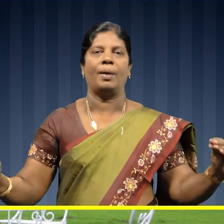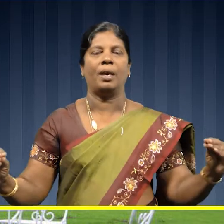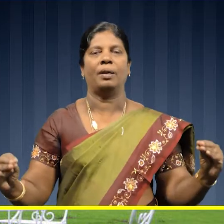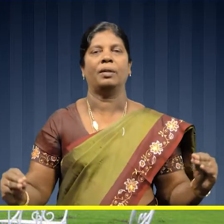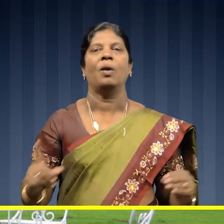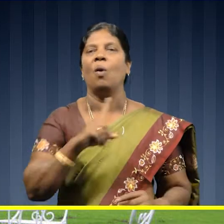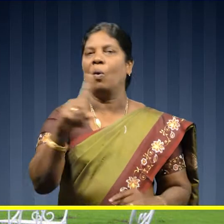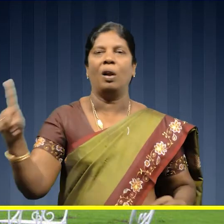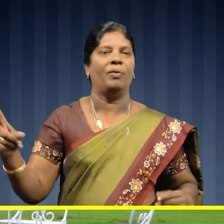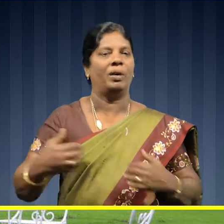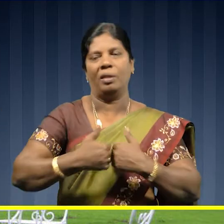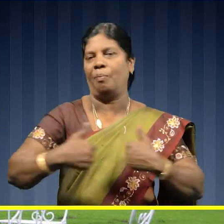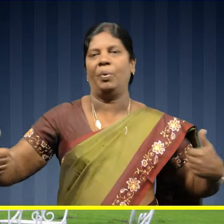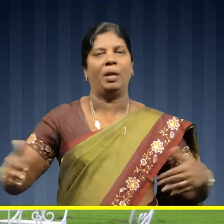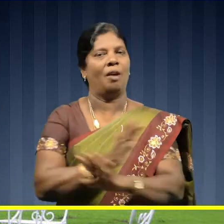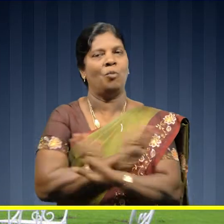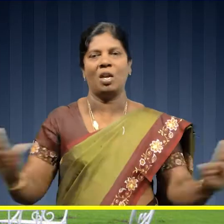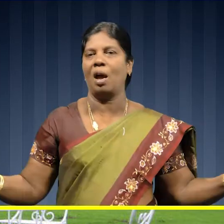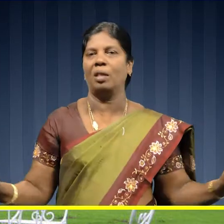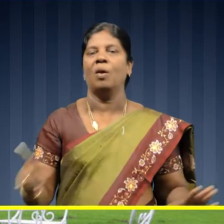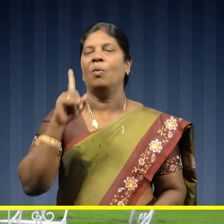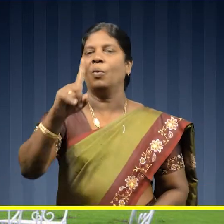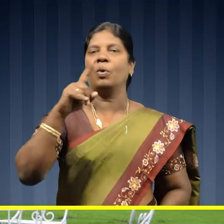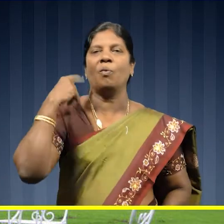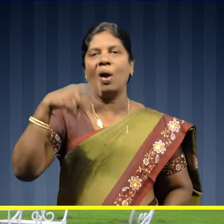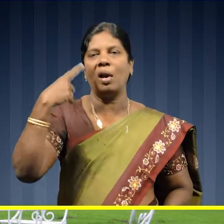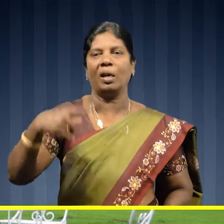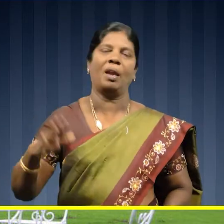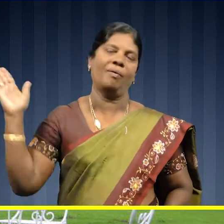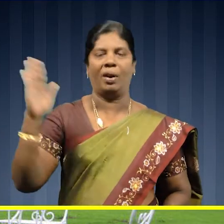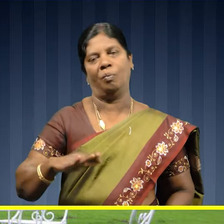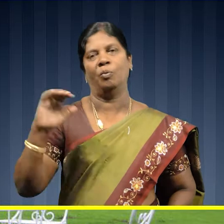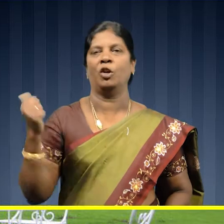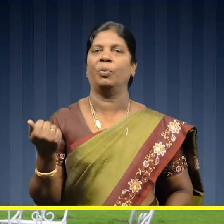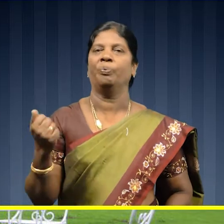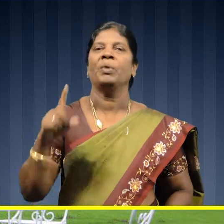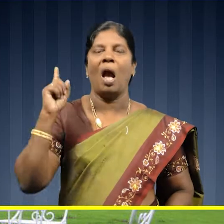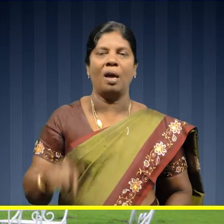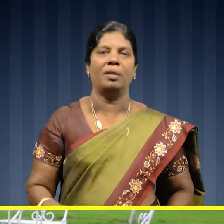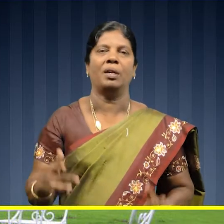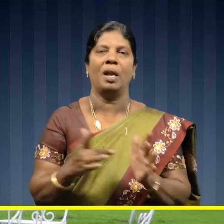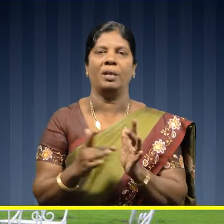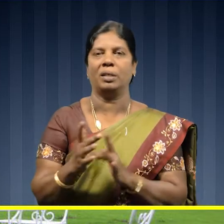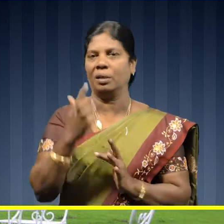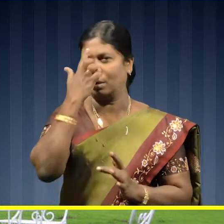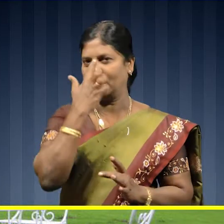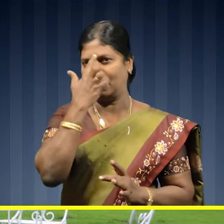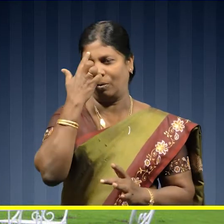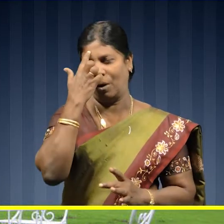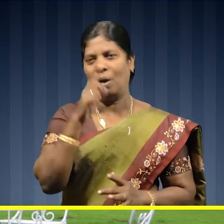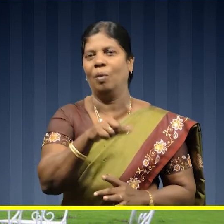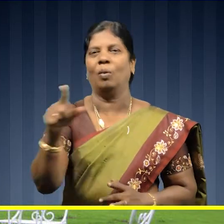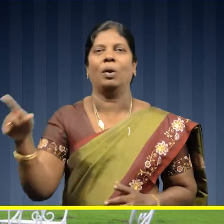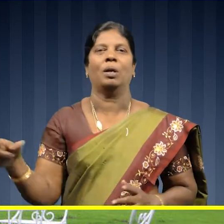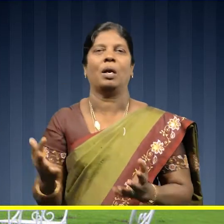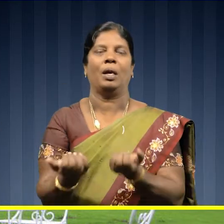சந்தோஷத்தை, சமாதானத்தை உங்களை விட்டு பறிக்க இயலாத ஒரு வாழ்க்கைக்குள்ளே நீங்கள் வர முடியும். அதுதான்